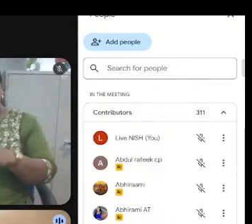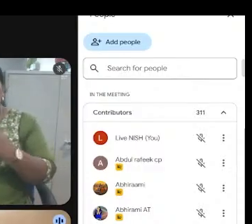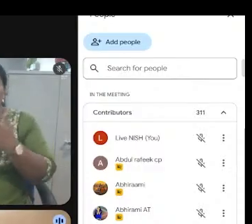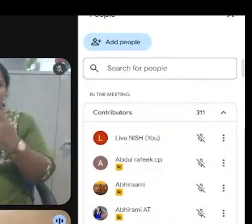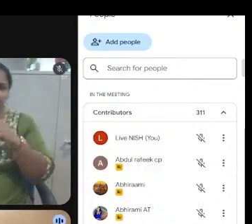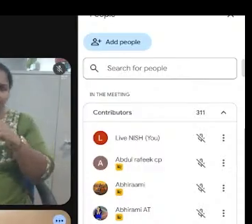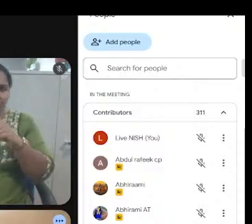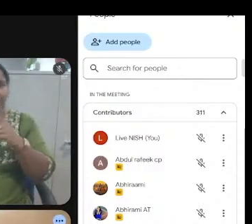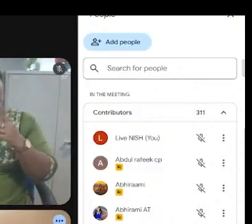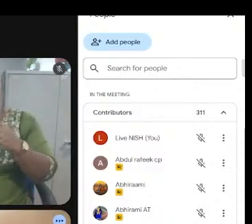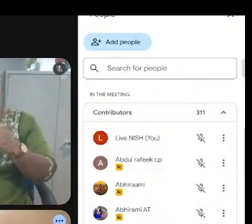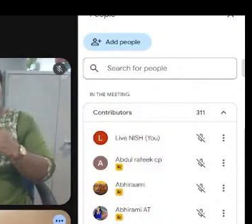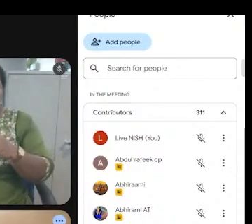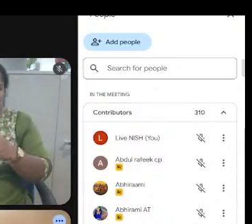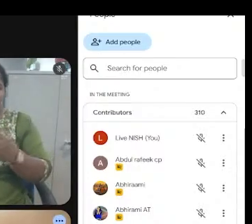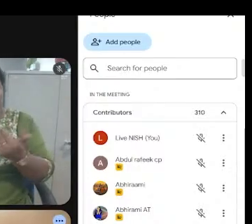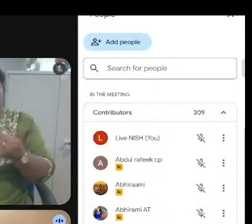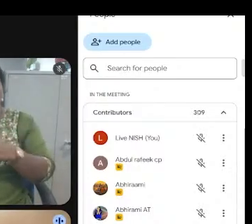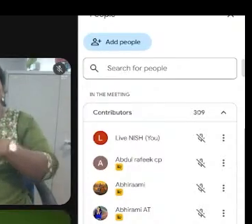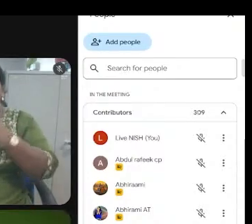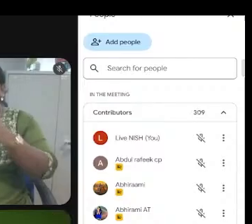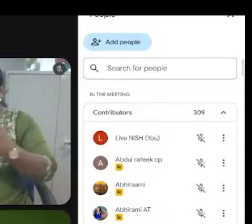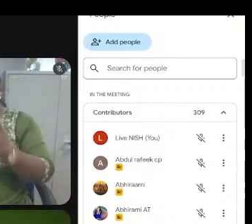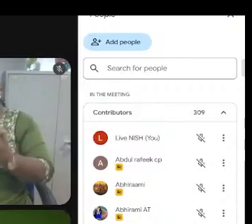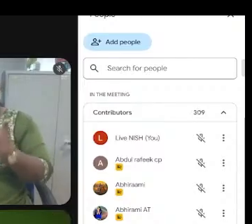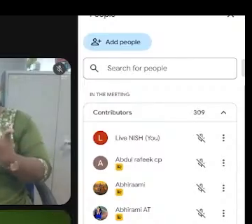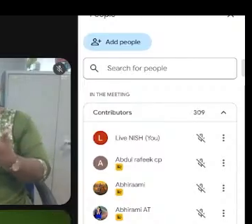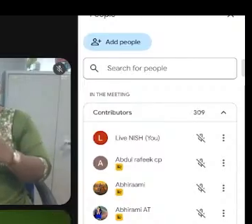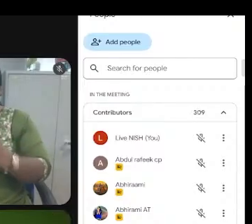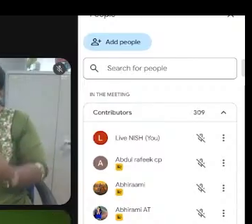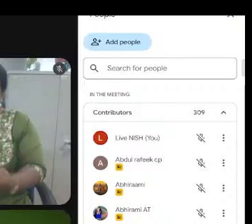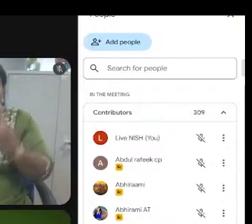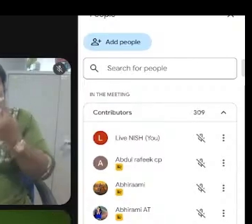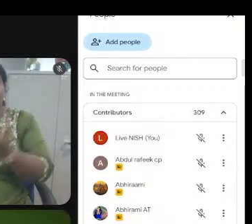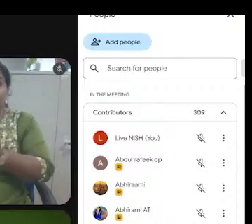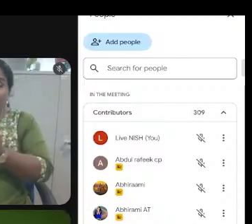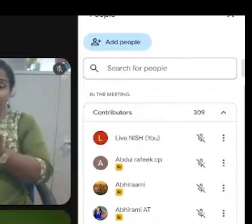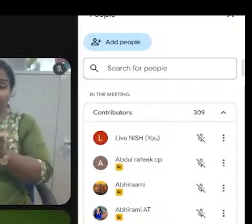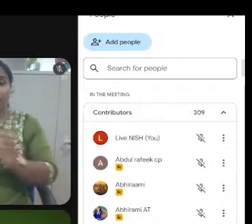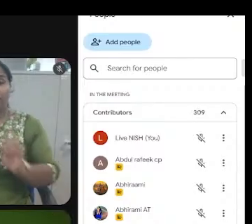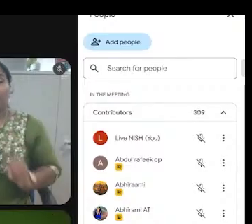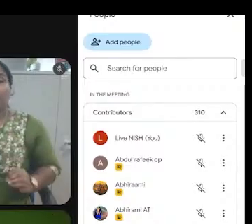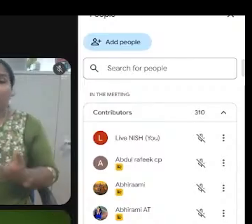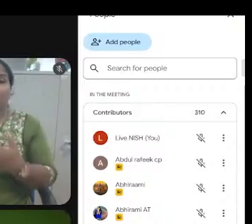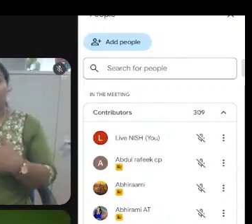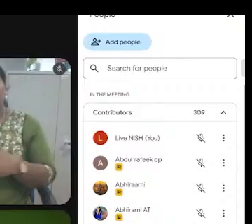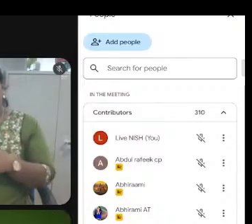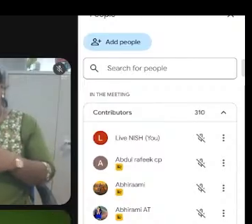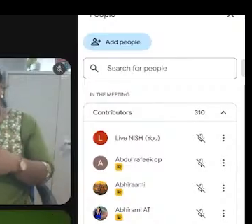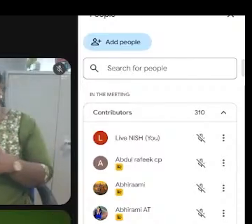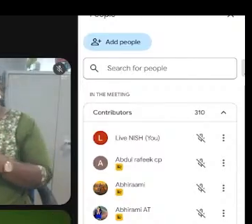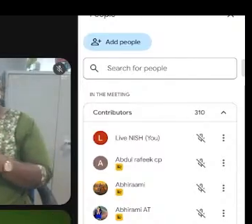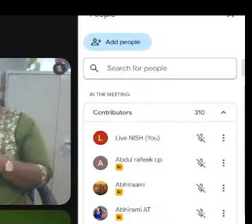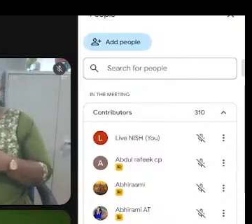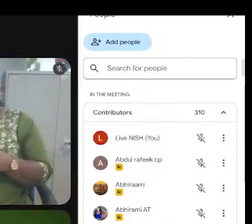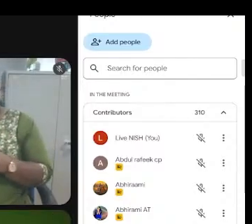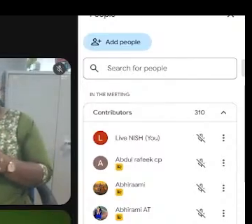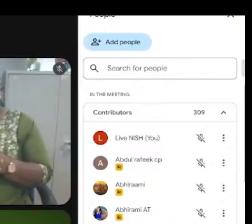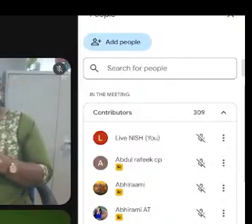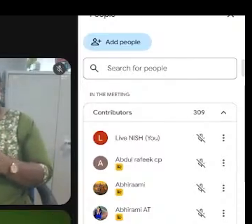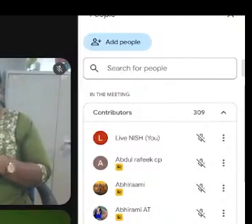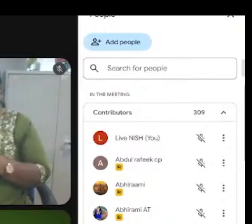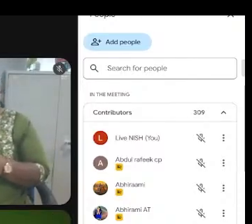അത് കഴിഞ്ഞാല് കാണില്ല എന്നുള്ളത് സ്ട്രിക്റ്റ് ആയിട്ട് പ്രാക്ടീസ് ചെയ്യാം. അപ്പം അങ്ങനെയുള്ള കാര്യങ്ങളെ നമുക്ക് എന്താ പറയാ